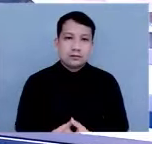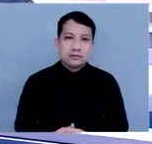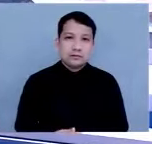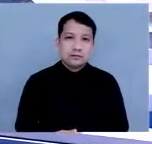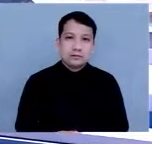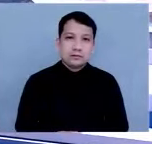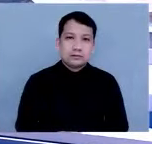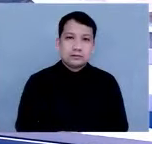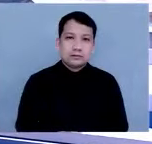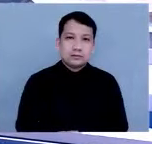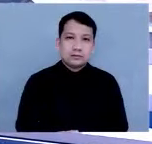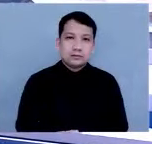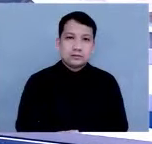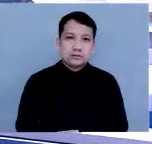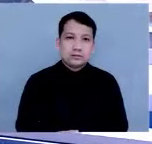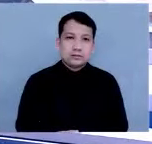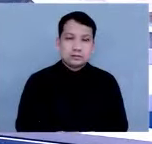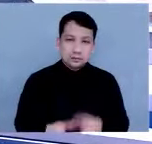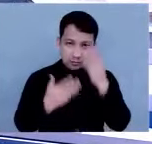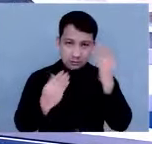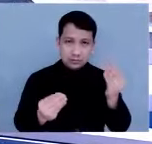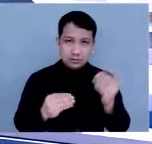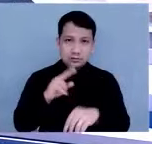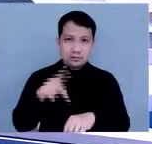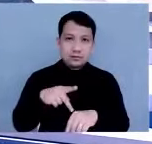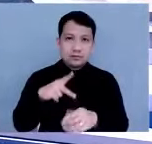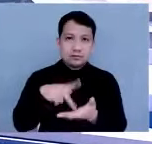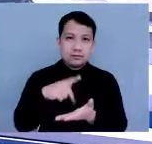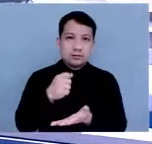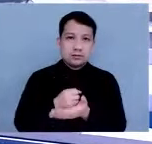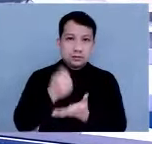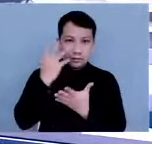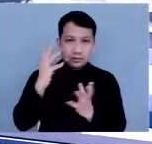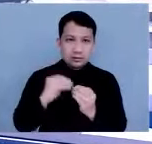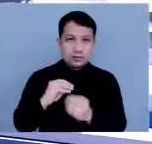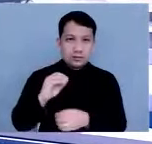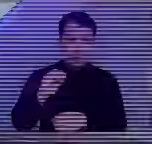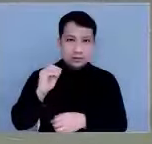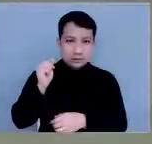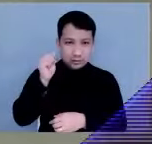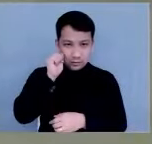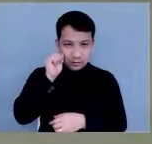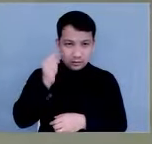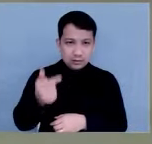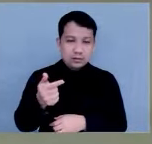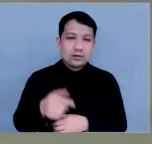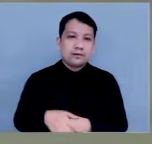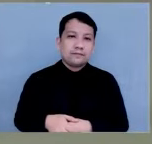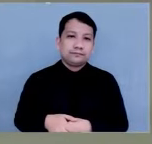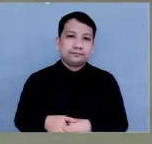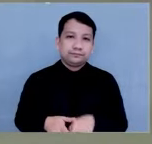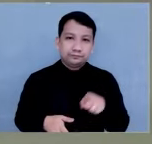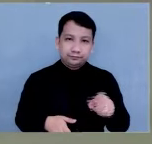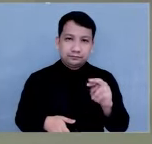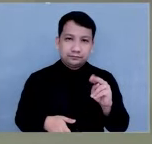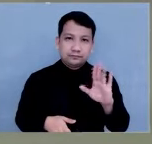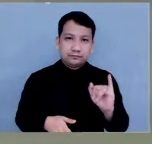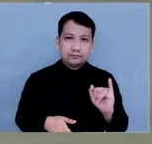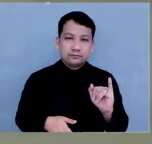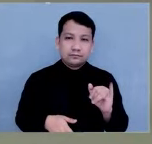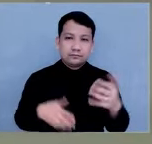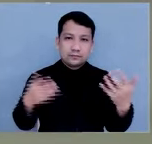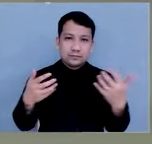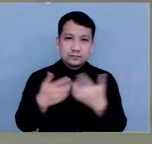Pinansela ng Department of Foreign Affairs ang Philippine passport ni dating Bamban Mayor Alice Go. Yan ay matapos matuklasan ng NBI na nagtugma